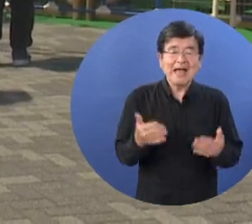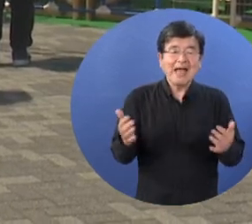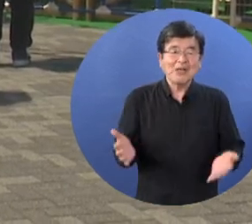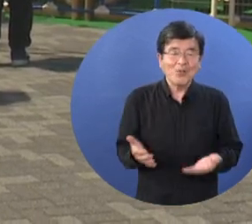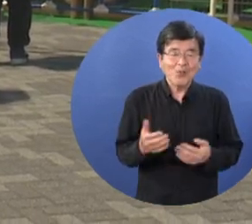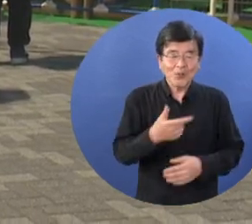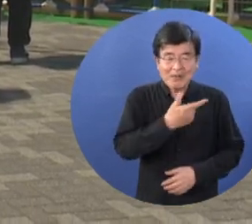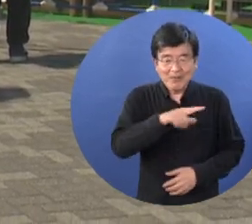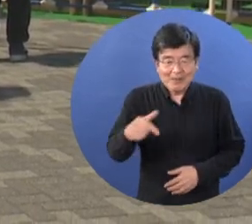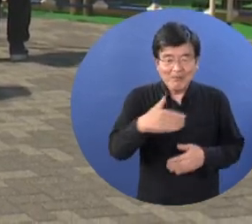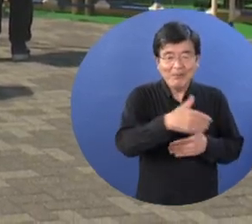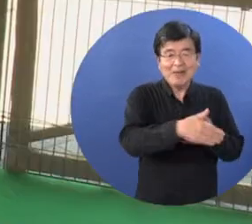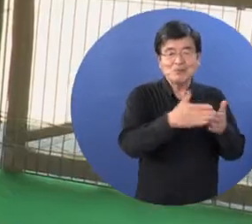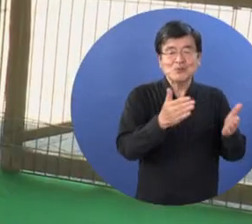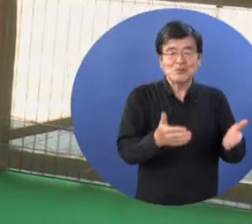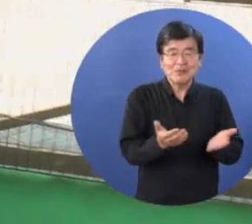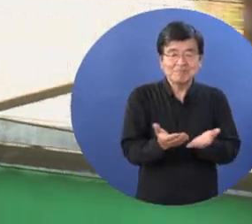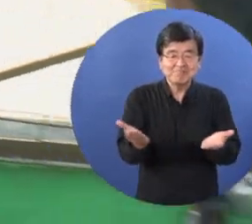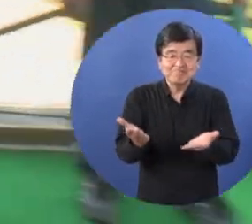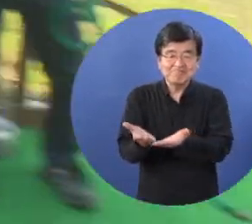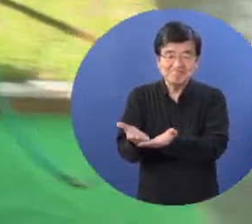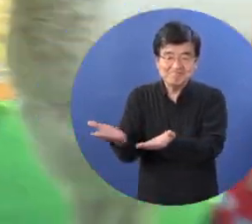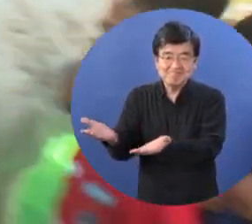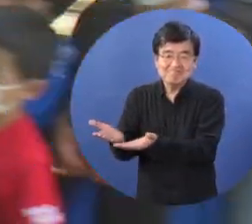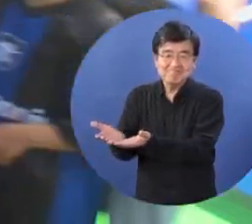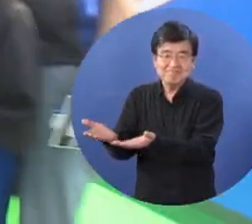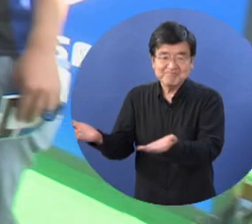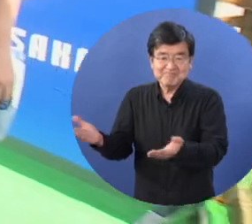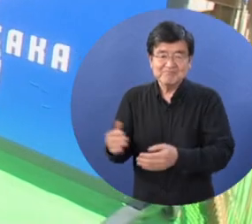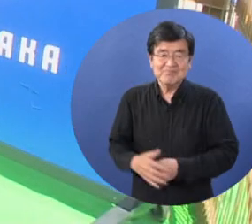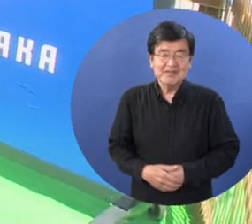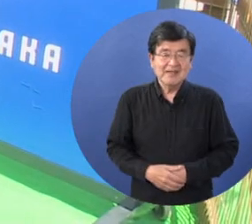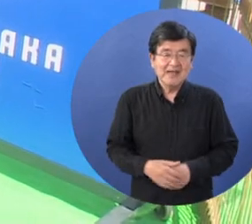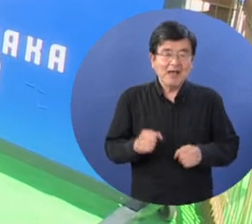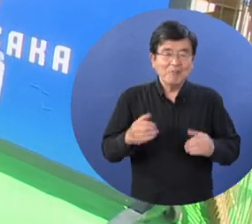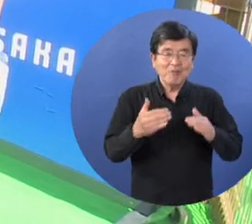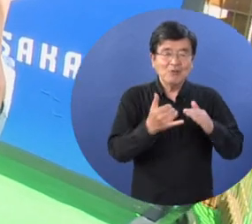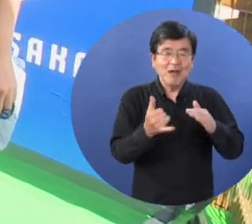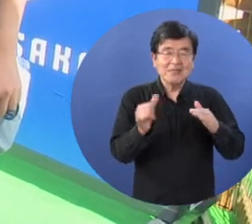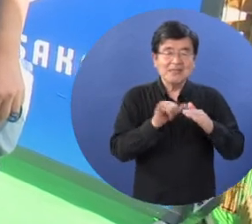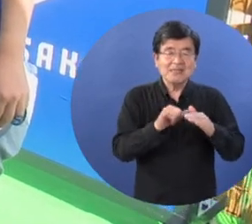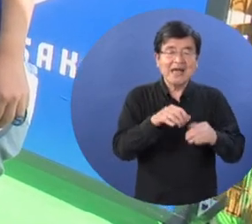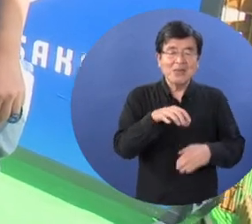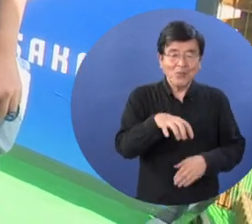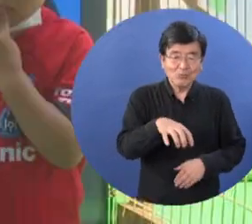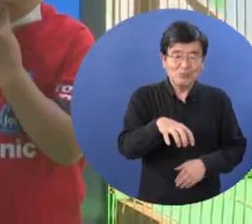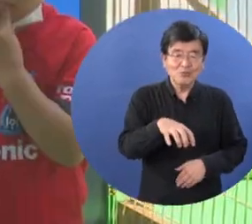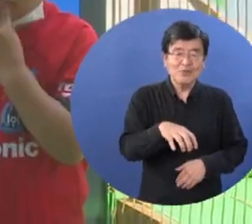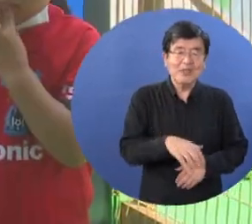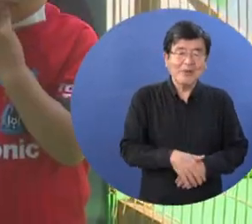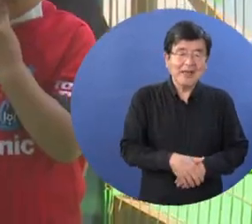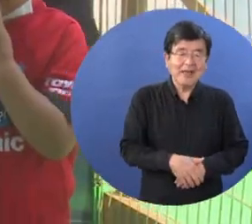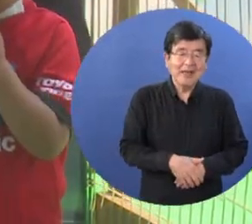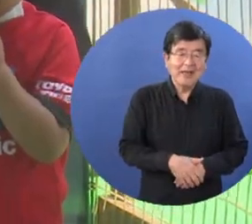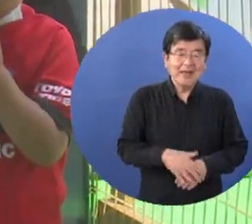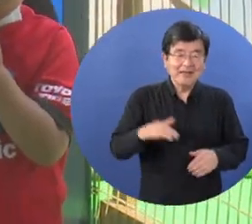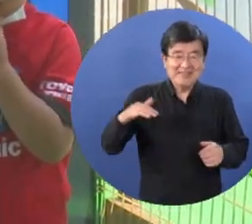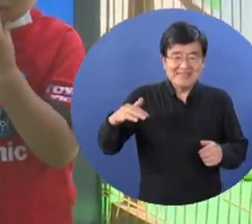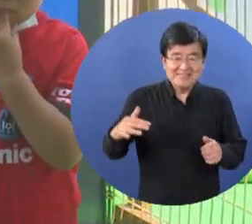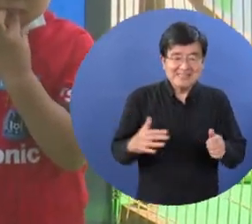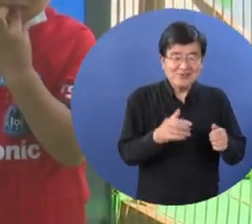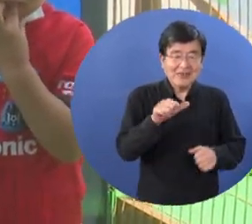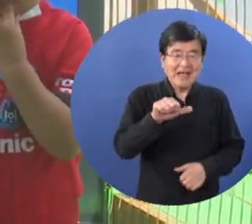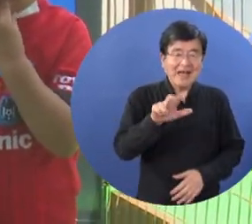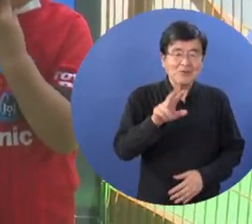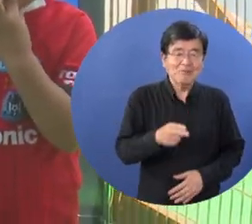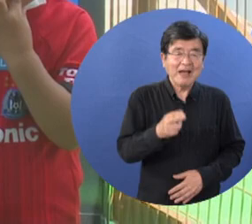さまざまなブースが出展、うん、ガンバファミリーランドのブースではモフモフの毛と可愛らしい顔で人気のアルパカ